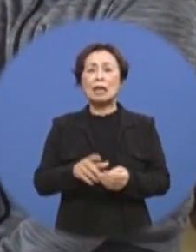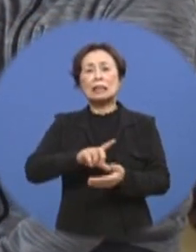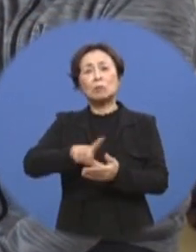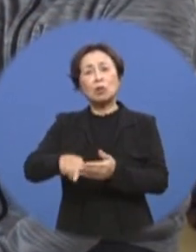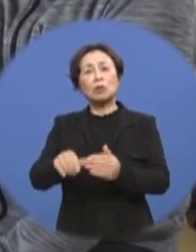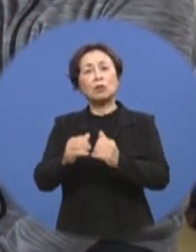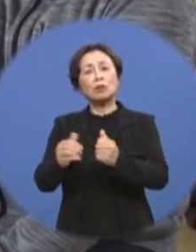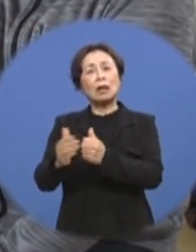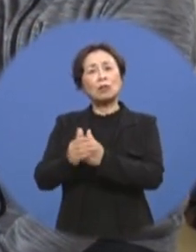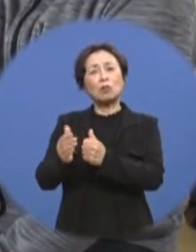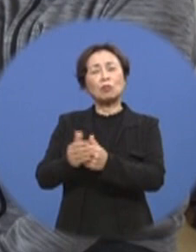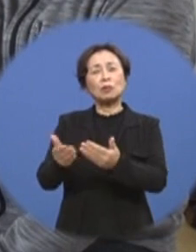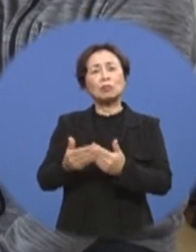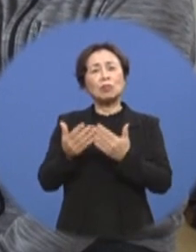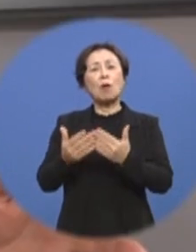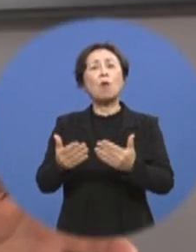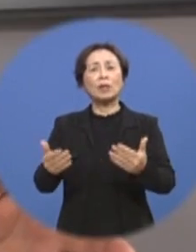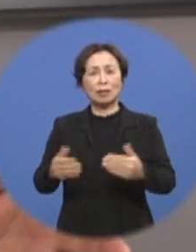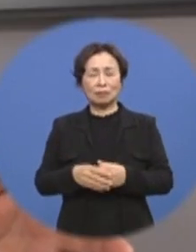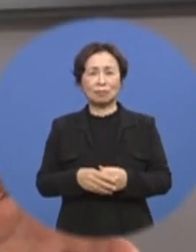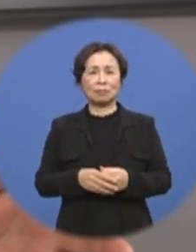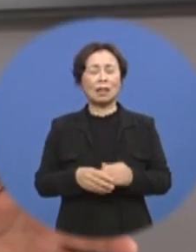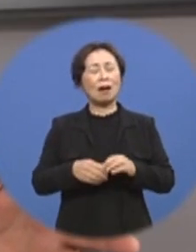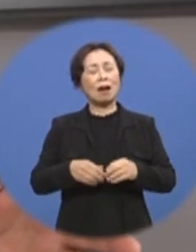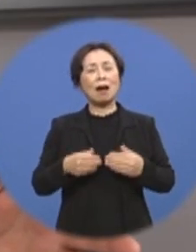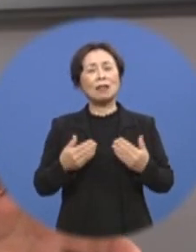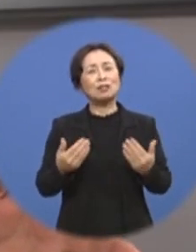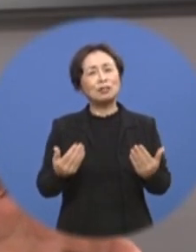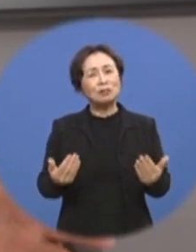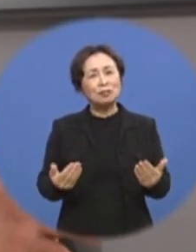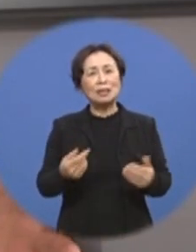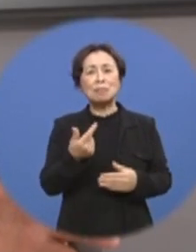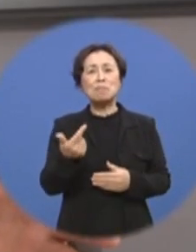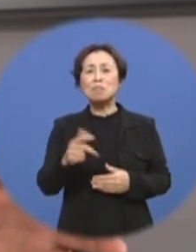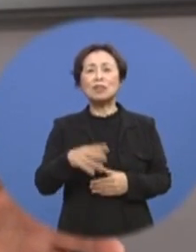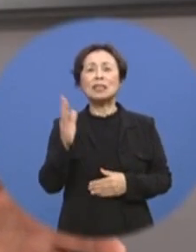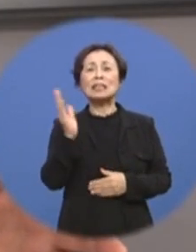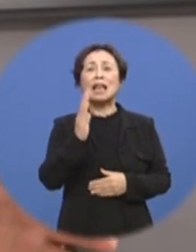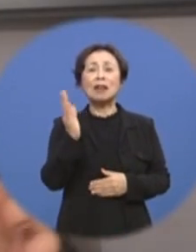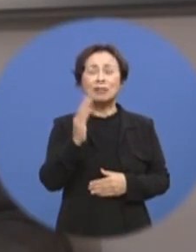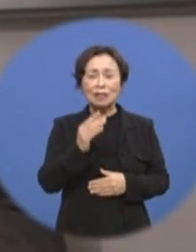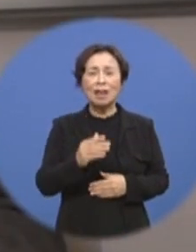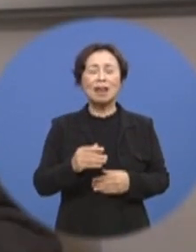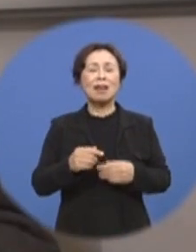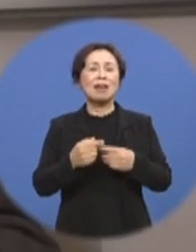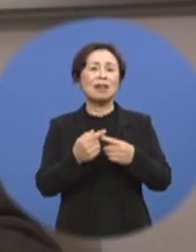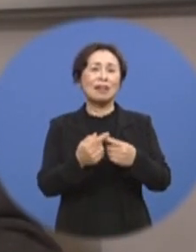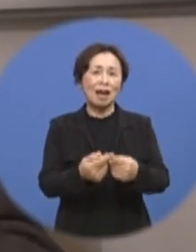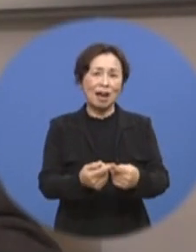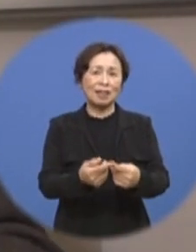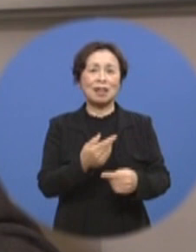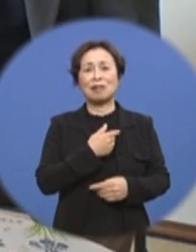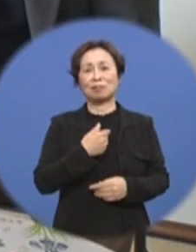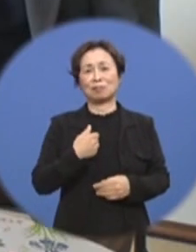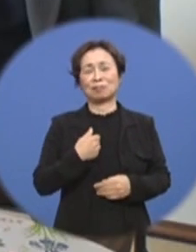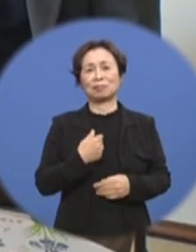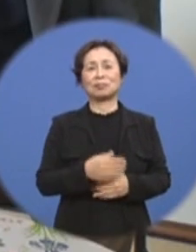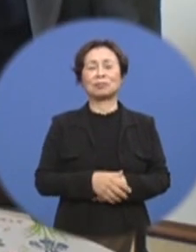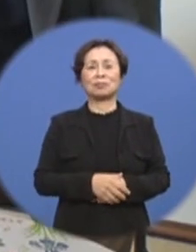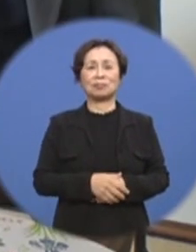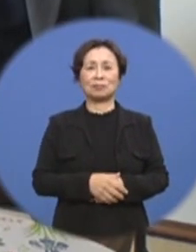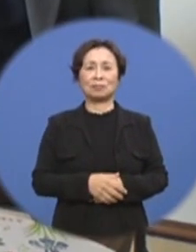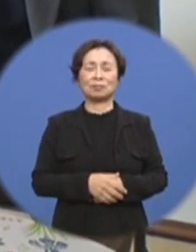くれる方が多くずだしたゆっくりと入っていける準備をしなくて入っていけずっていうことがわかっています